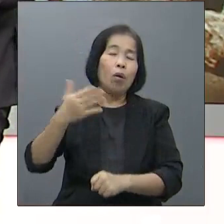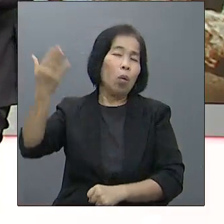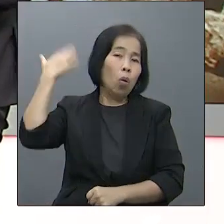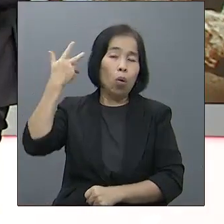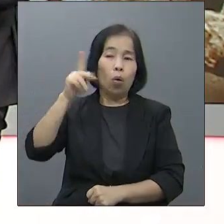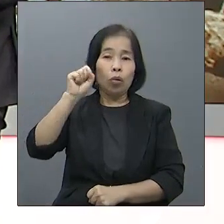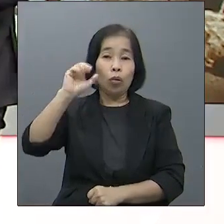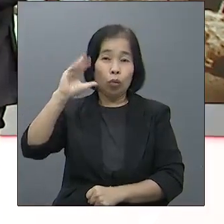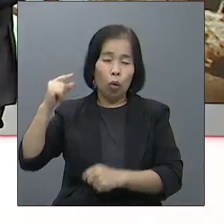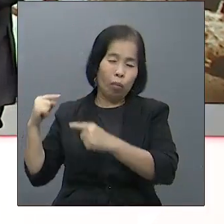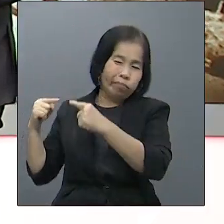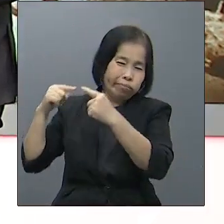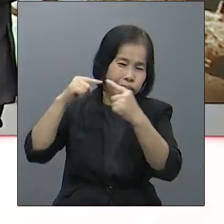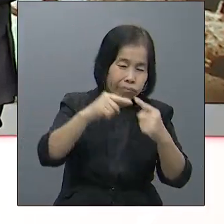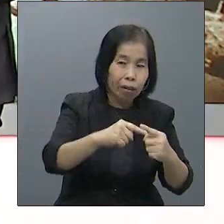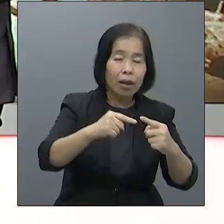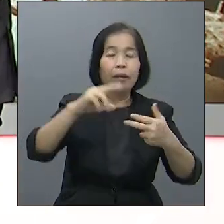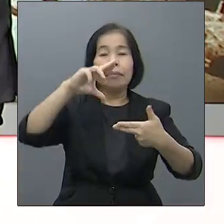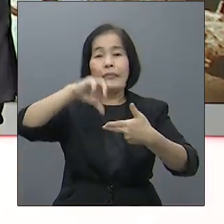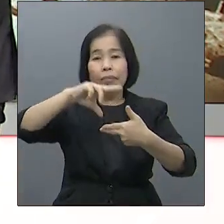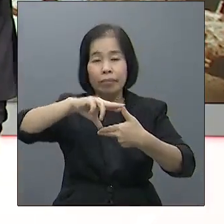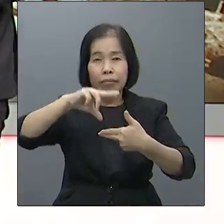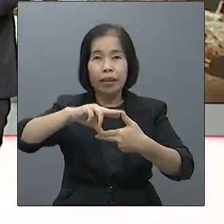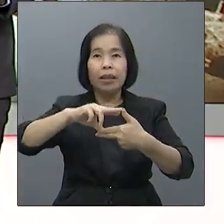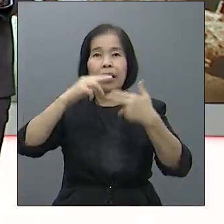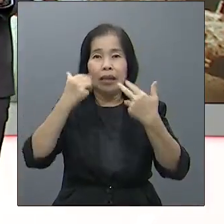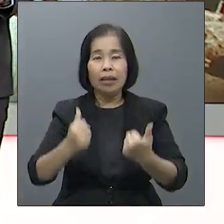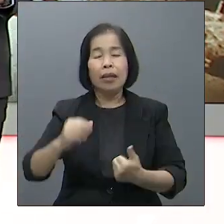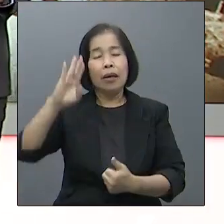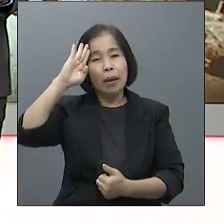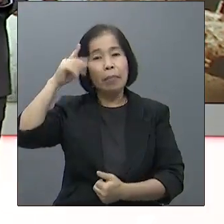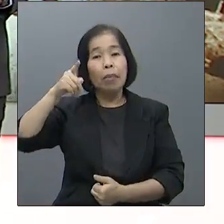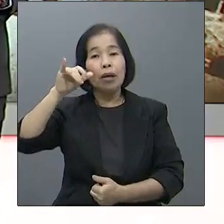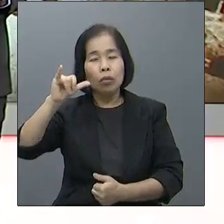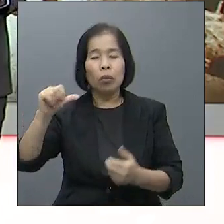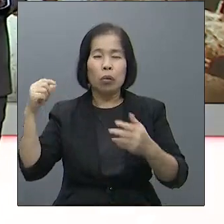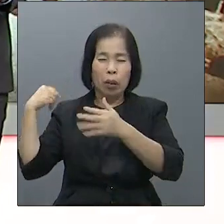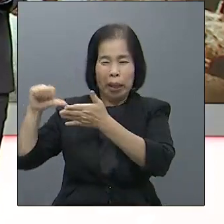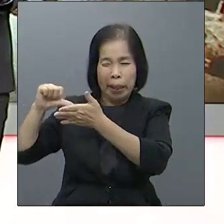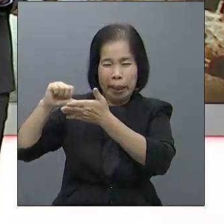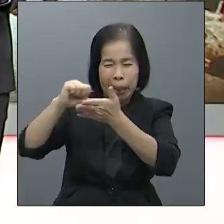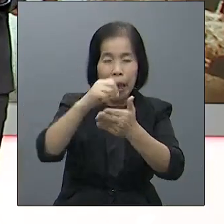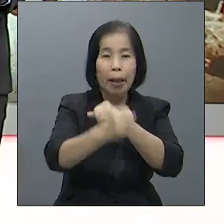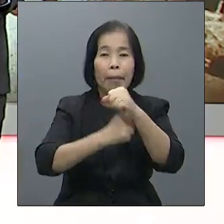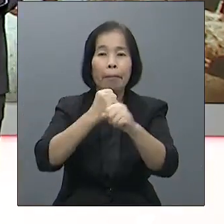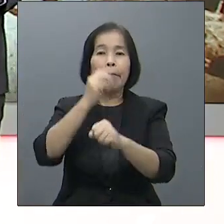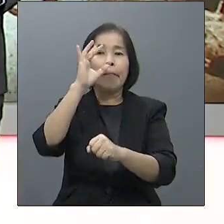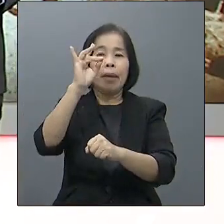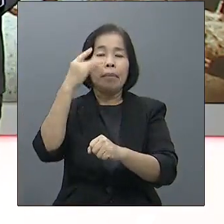ต ที่ Seemsีศ.